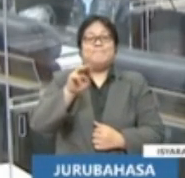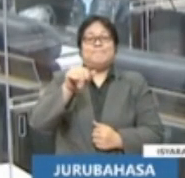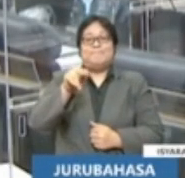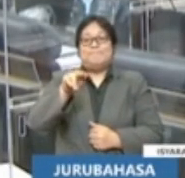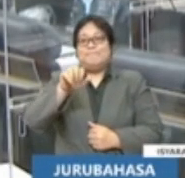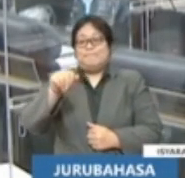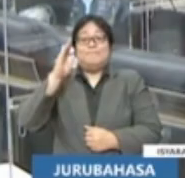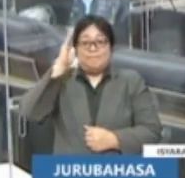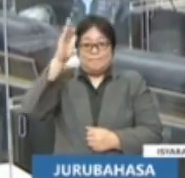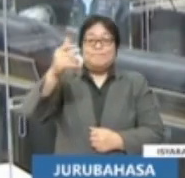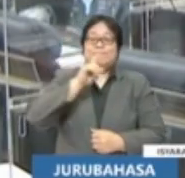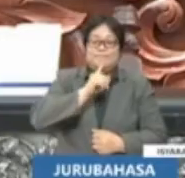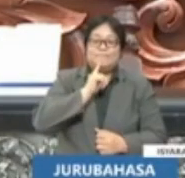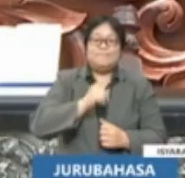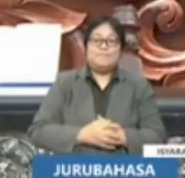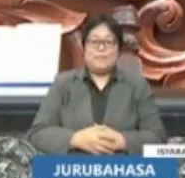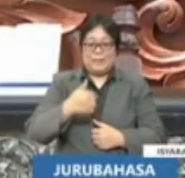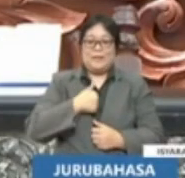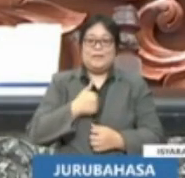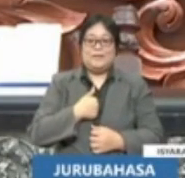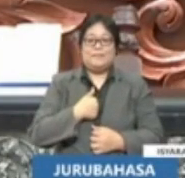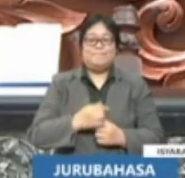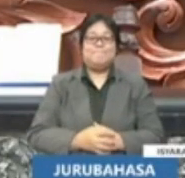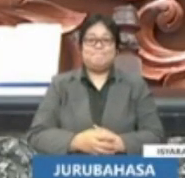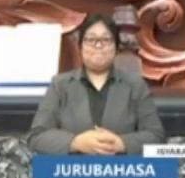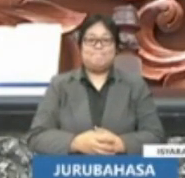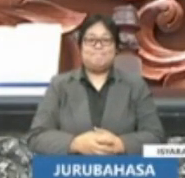Damansara. Di masa hadapan sudah tentu saya akan